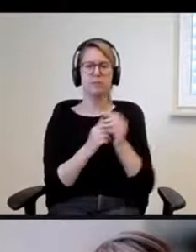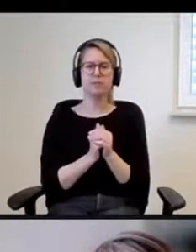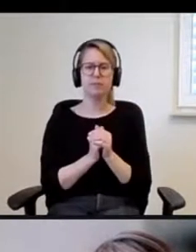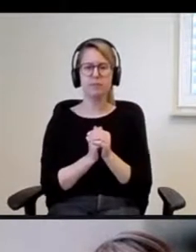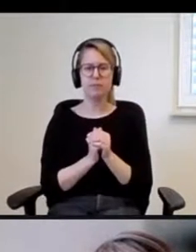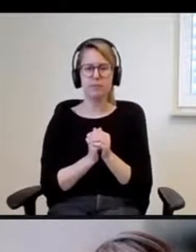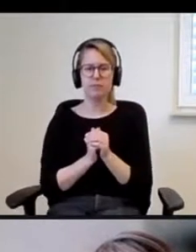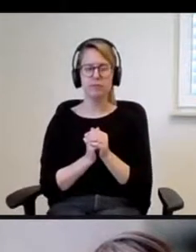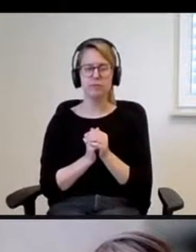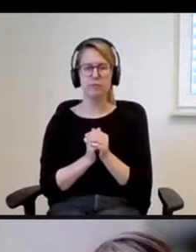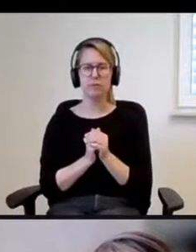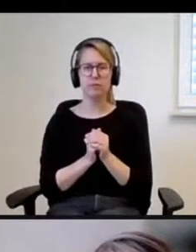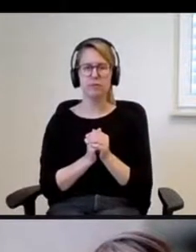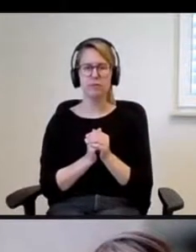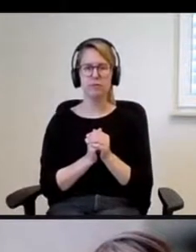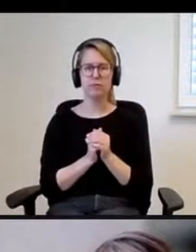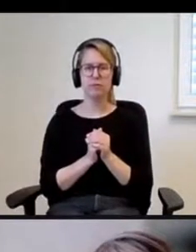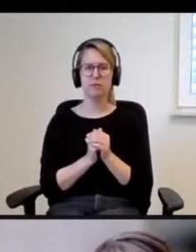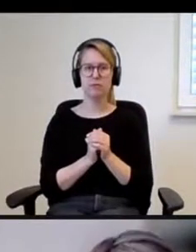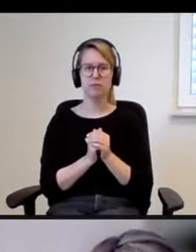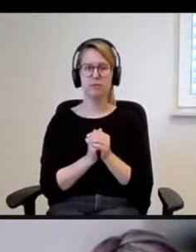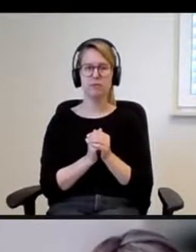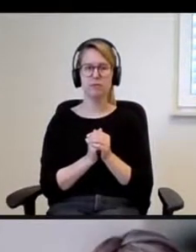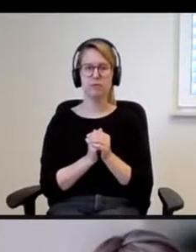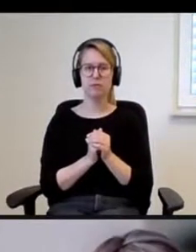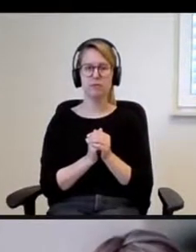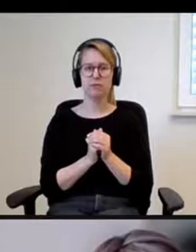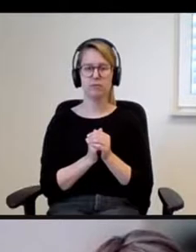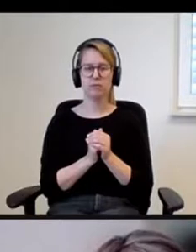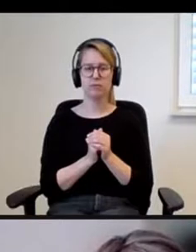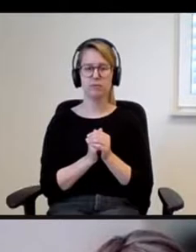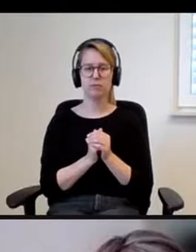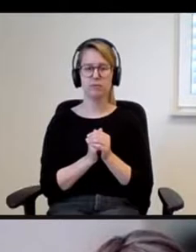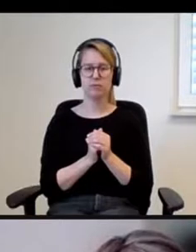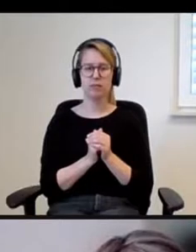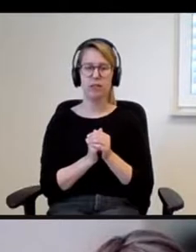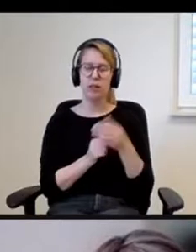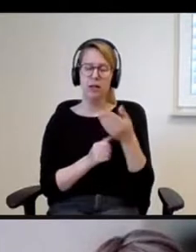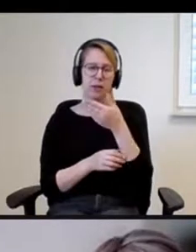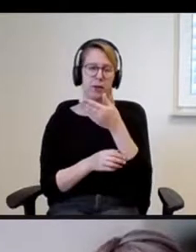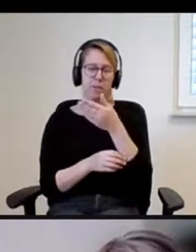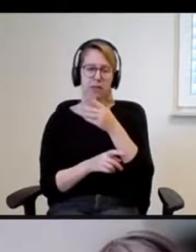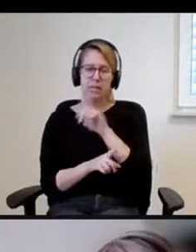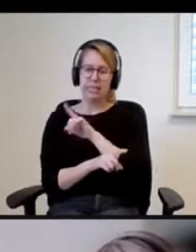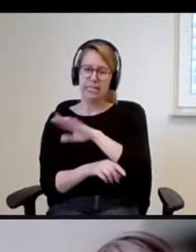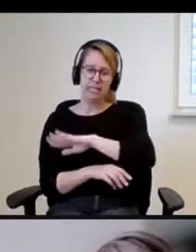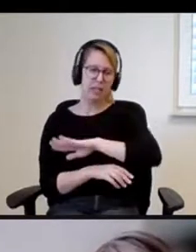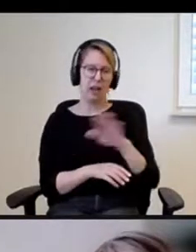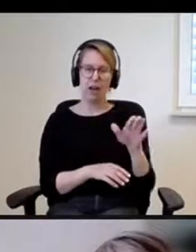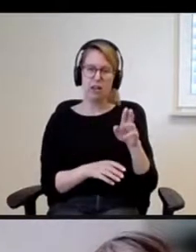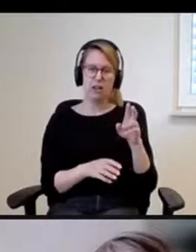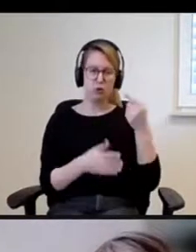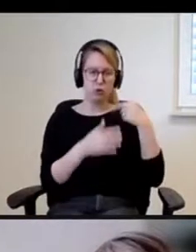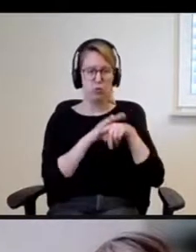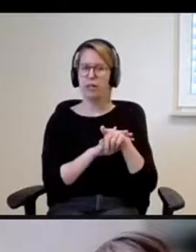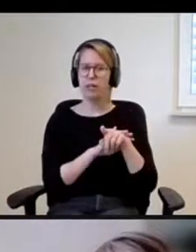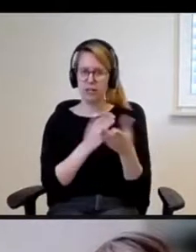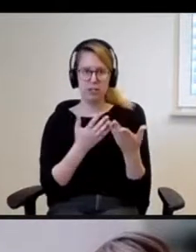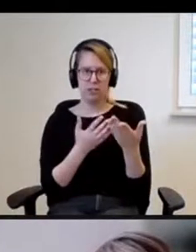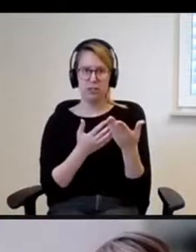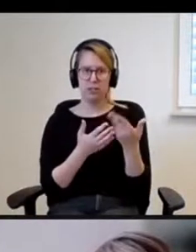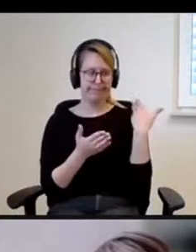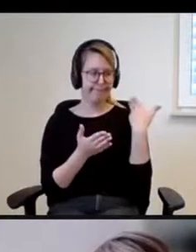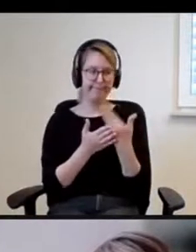Der Moment ist noch wichtig, weil eben noch nicht alles accessibel ist, dass man eben den Moment noch auf dem Weg sind,